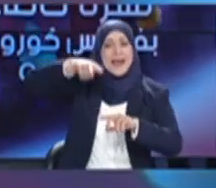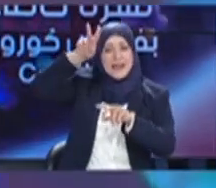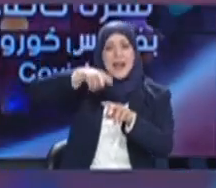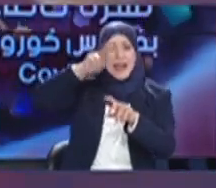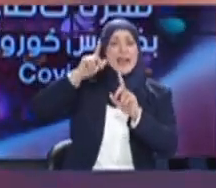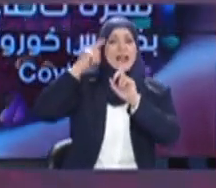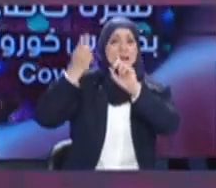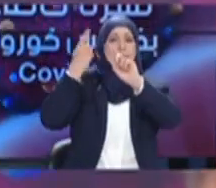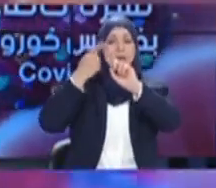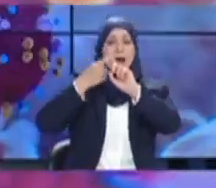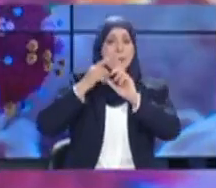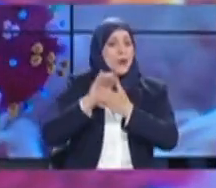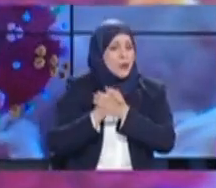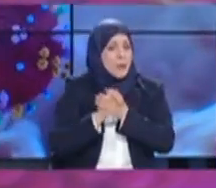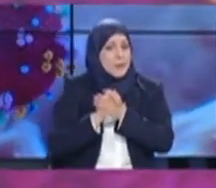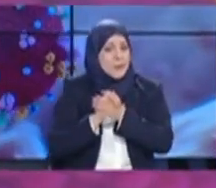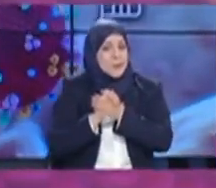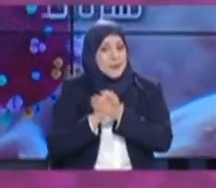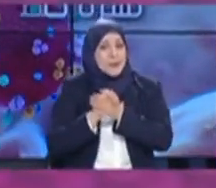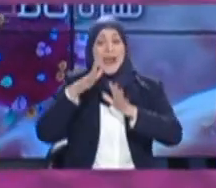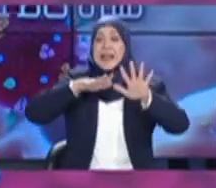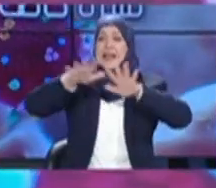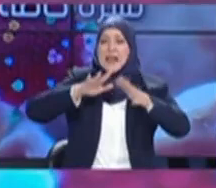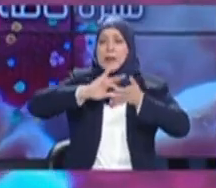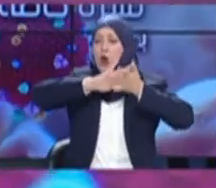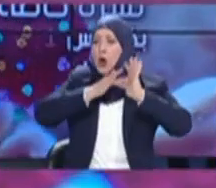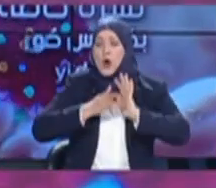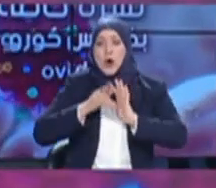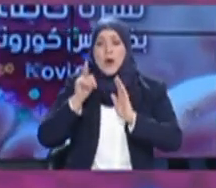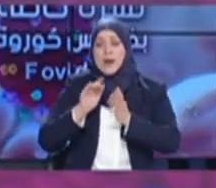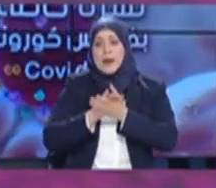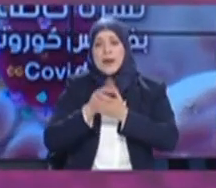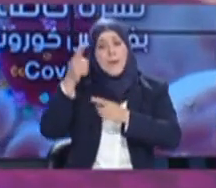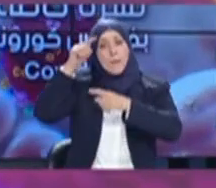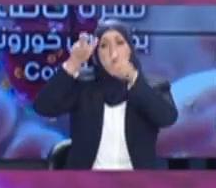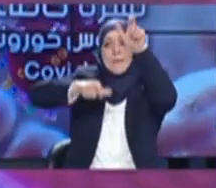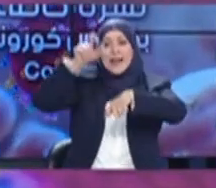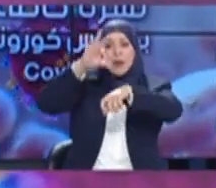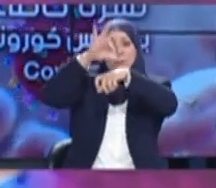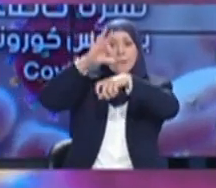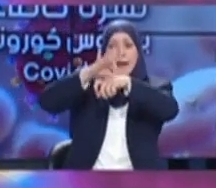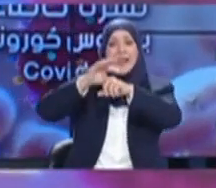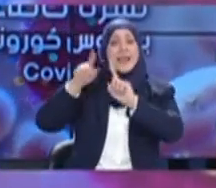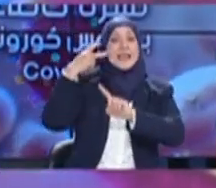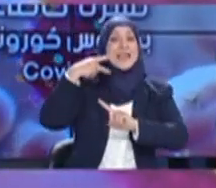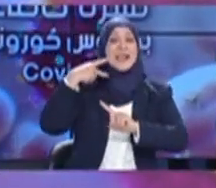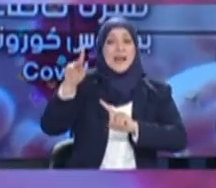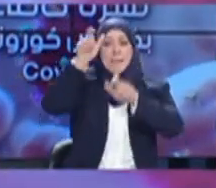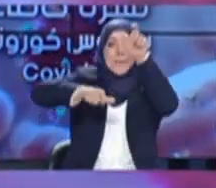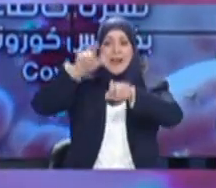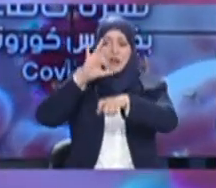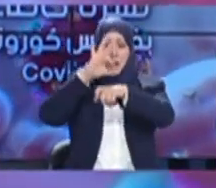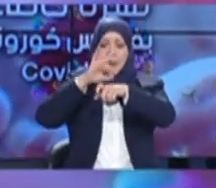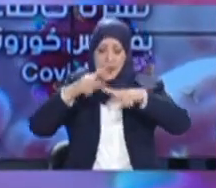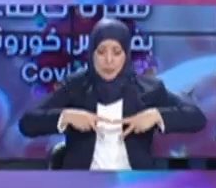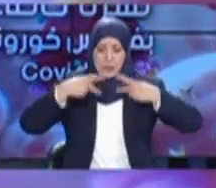اللي راهو معناتها التدابير اللي قاعدين نقوموا فيها بالنسبه للمرضى الكل هما خاصه يبداو معناتها